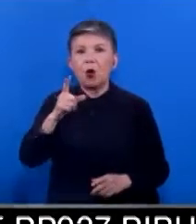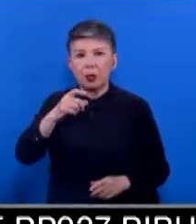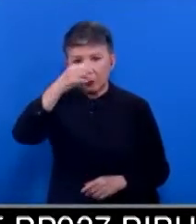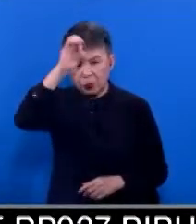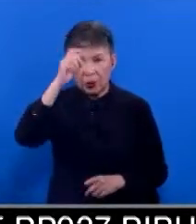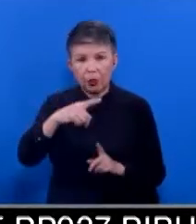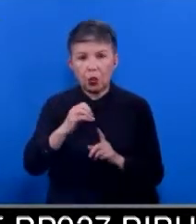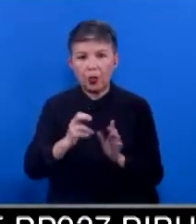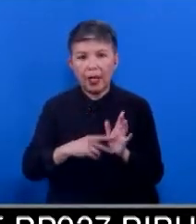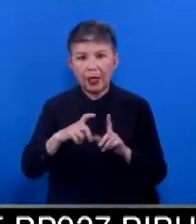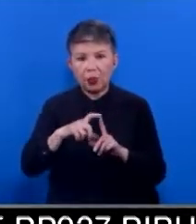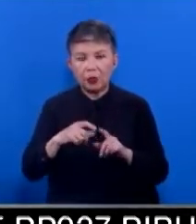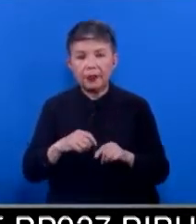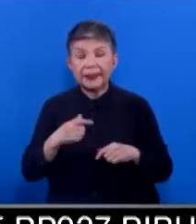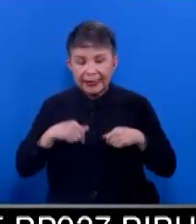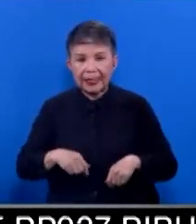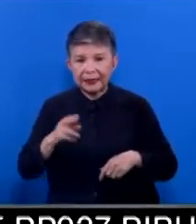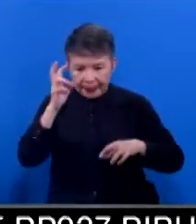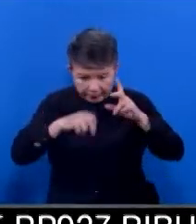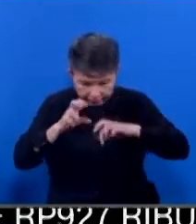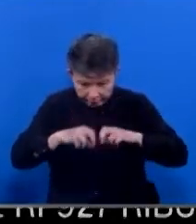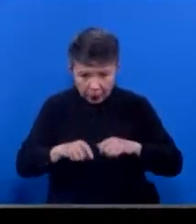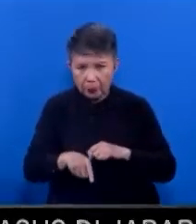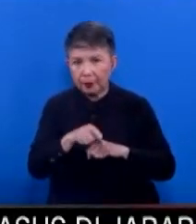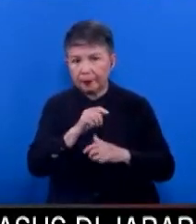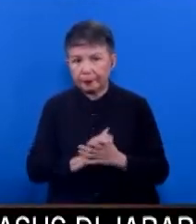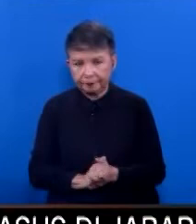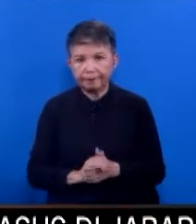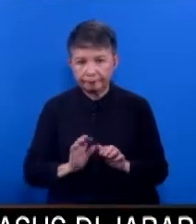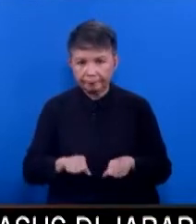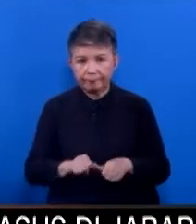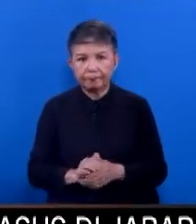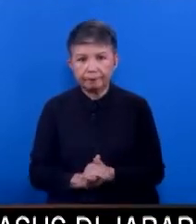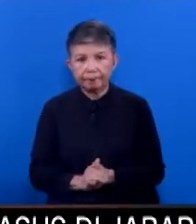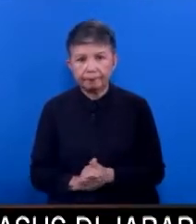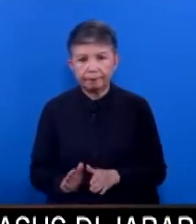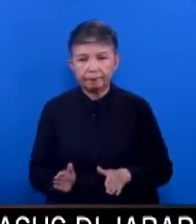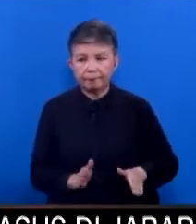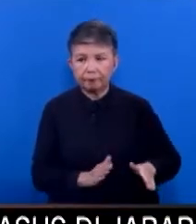kasusnya saat ini dalam penyelidikan polisi. Rekra Rumangkai, Minahasa, Sulawesi Utara.